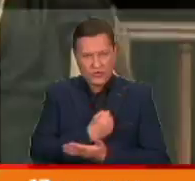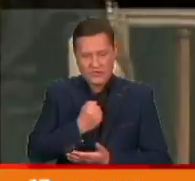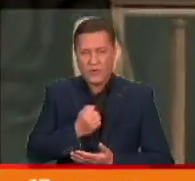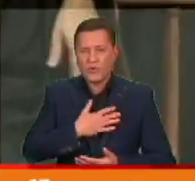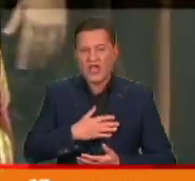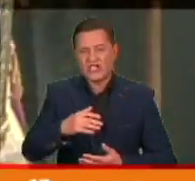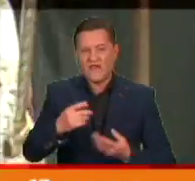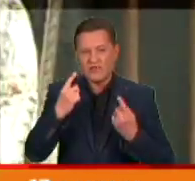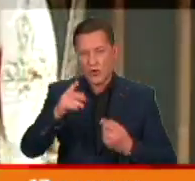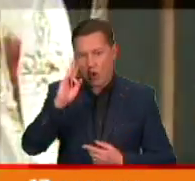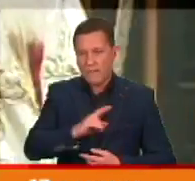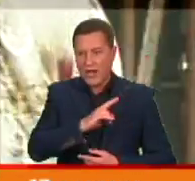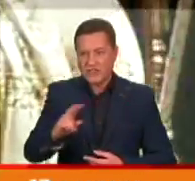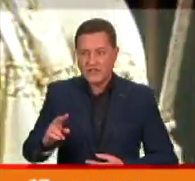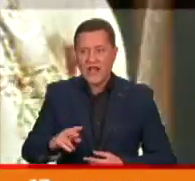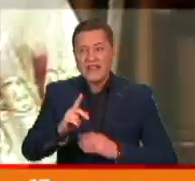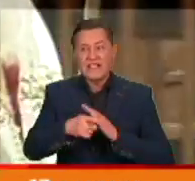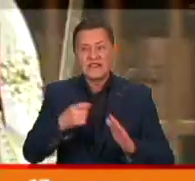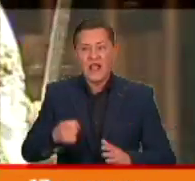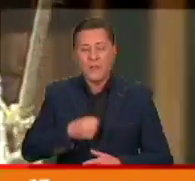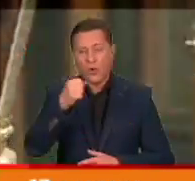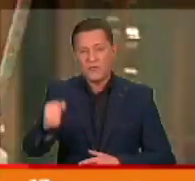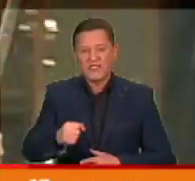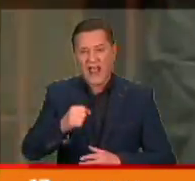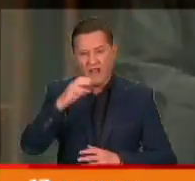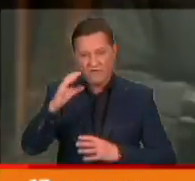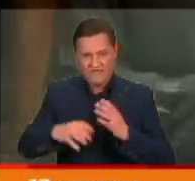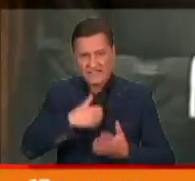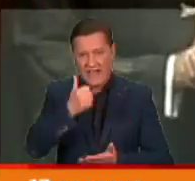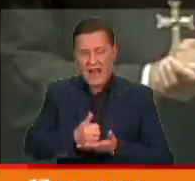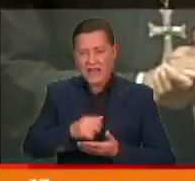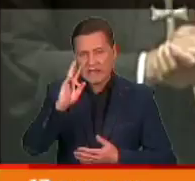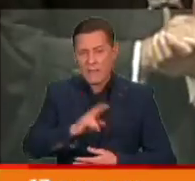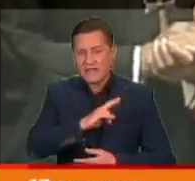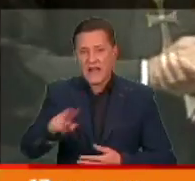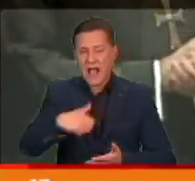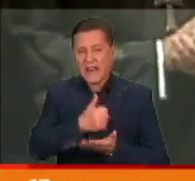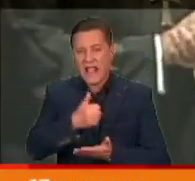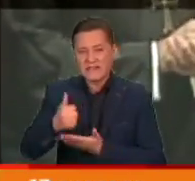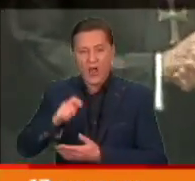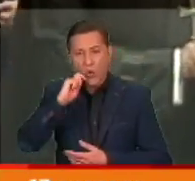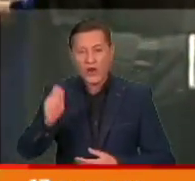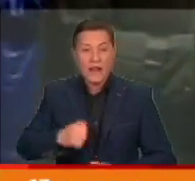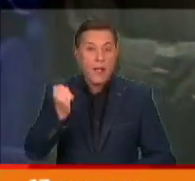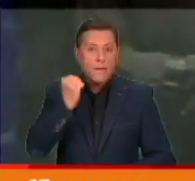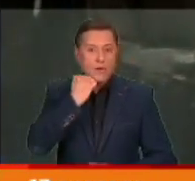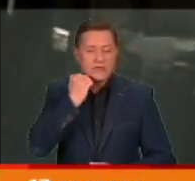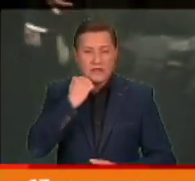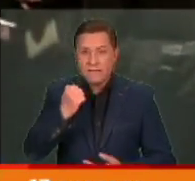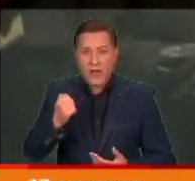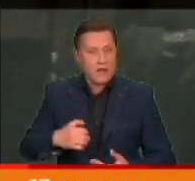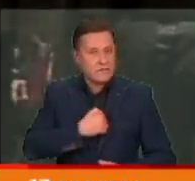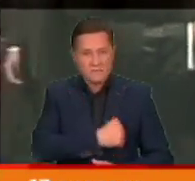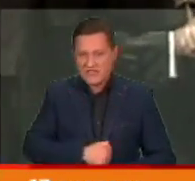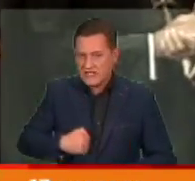місії. Нагадаю, дізнавшись про призначення Вселенським патріархом екзархів в Україні, Москва не стямилася від